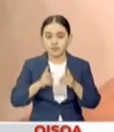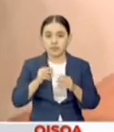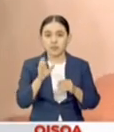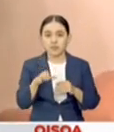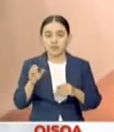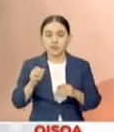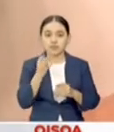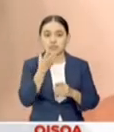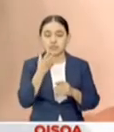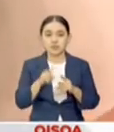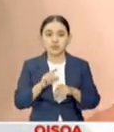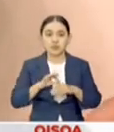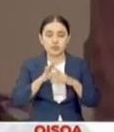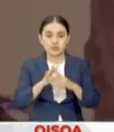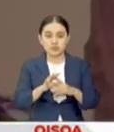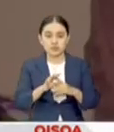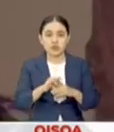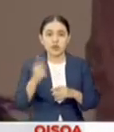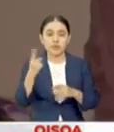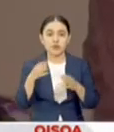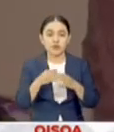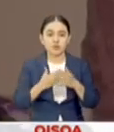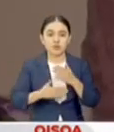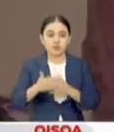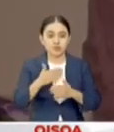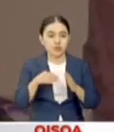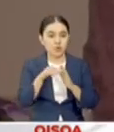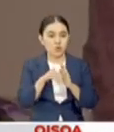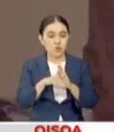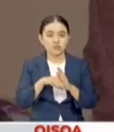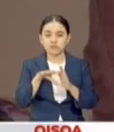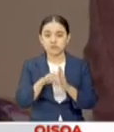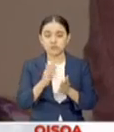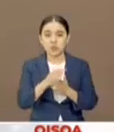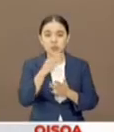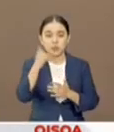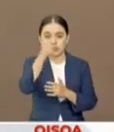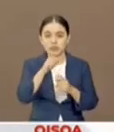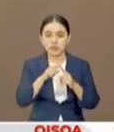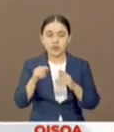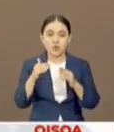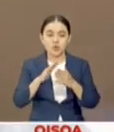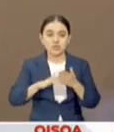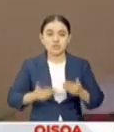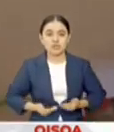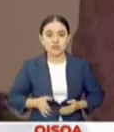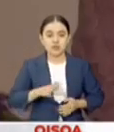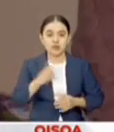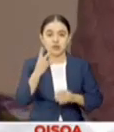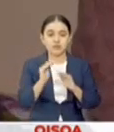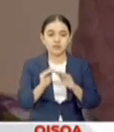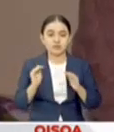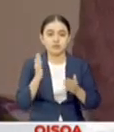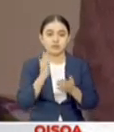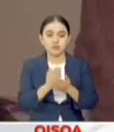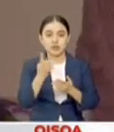pechlarda isinish bilan o'tadi. Birinchi guruh nogironligi ro'yxatida hisobda turaman. Ko'p yillar mobaynida uysiz yashadim. 2 nafar